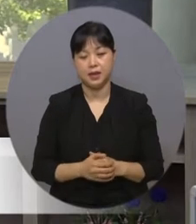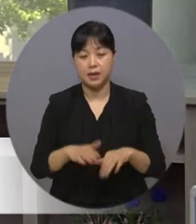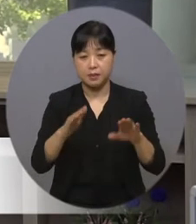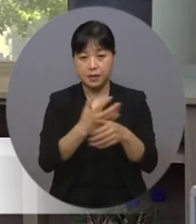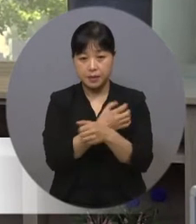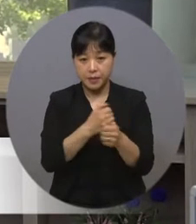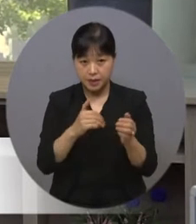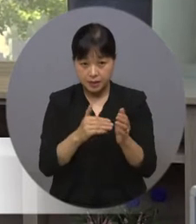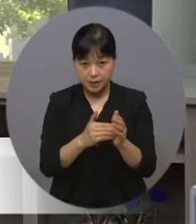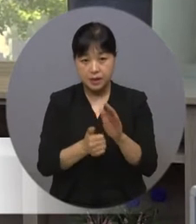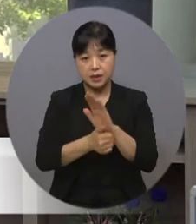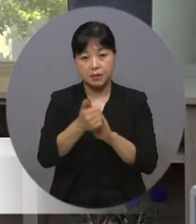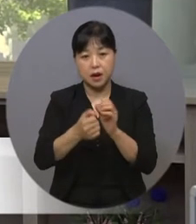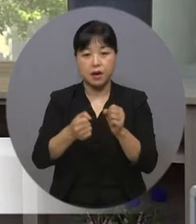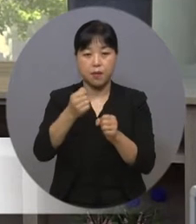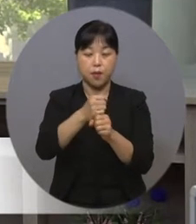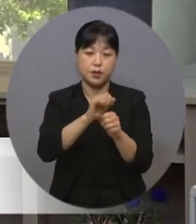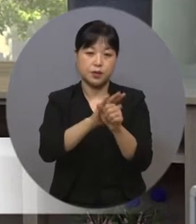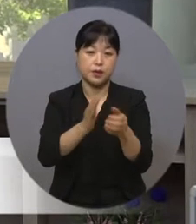통해서